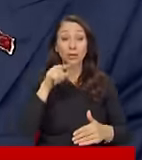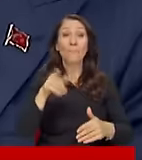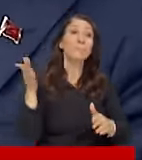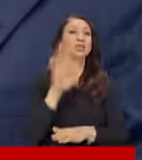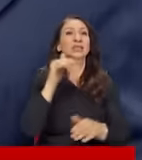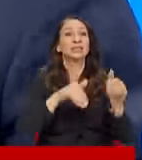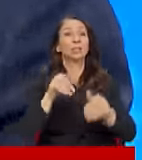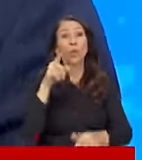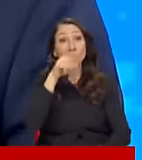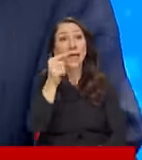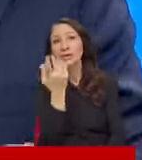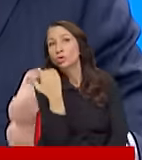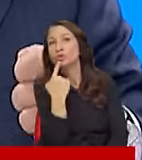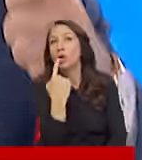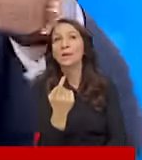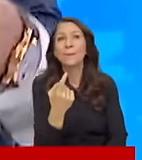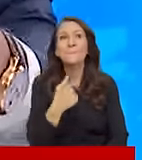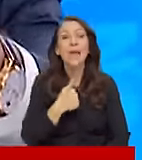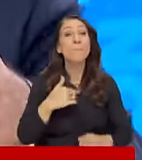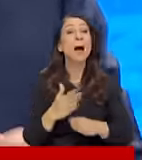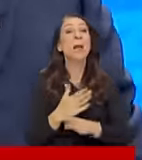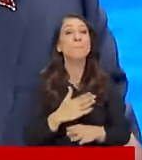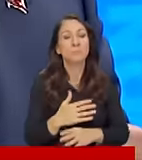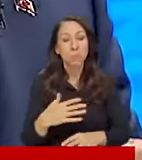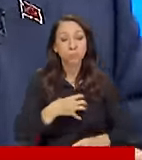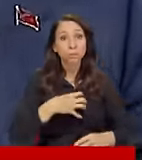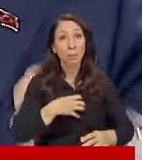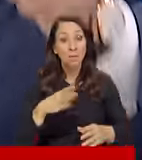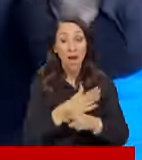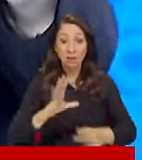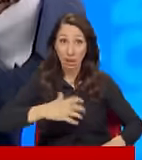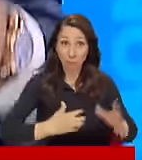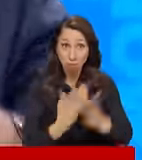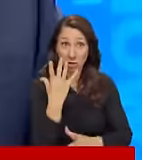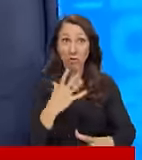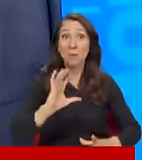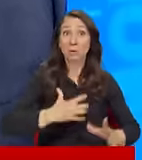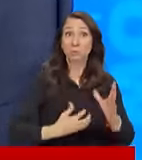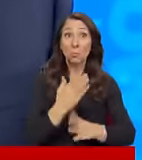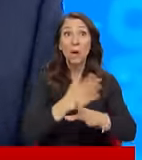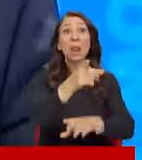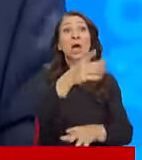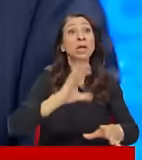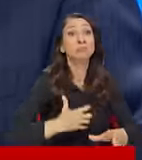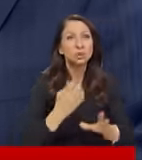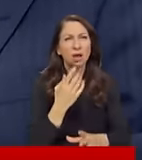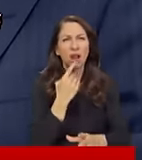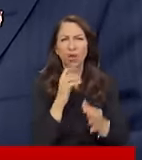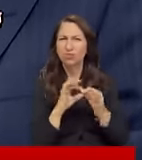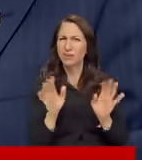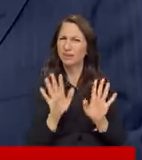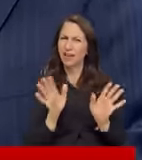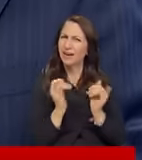için işte az önce söylediğimiz benim malım, işte malımıza sahip çık, malıma sahip çık, malına sahip çık lafı